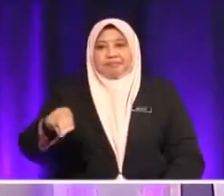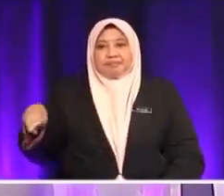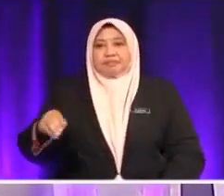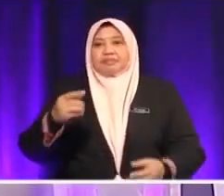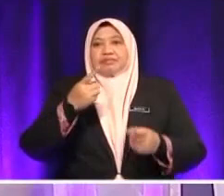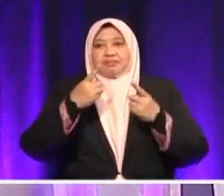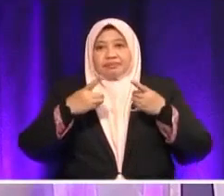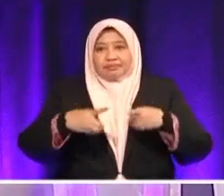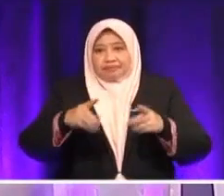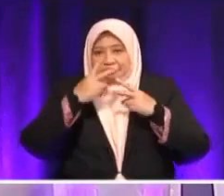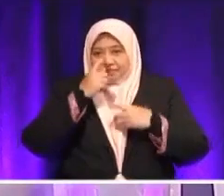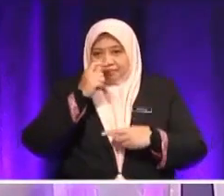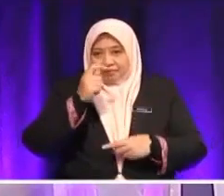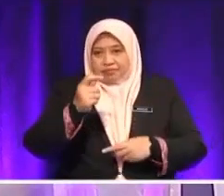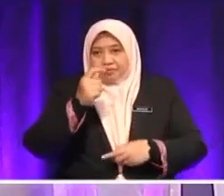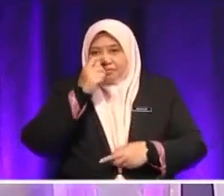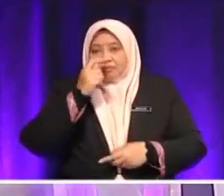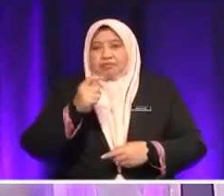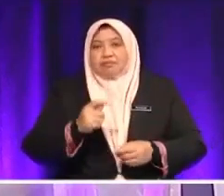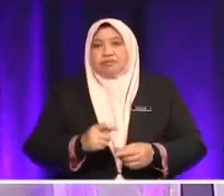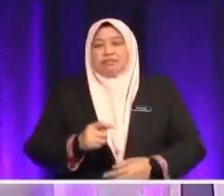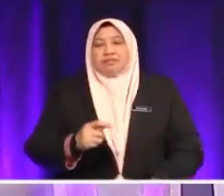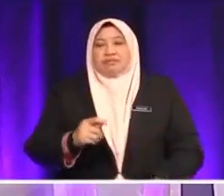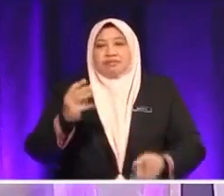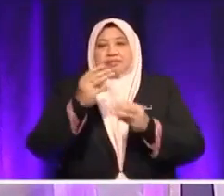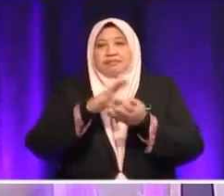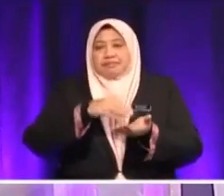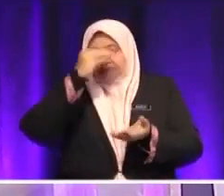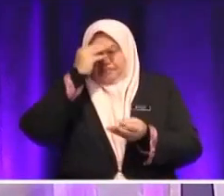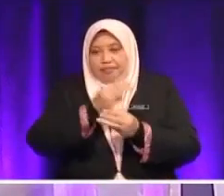Menengah Atas hari ini sama-sama kita sedang belajar matematika